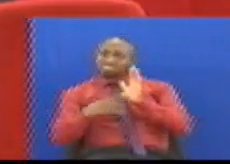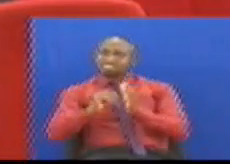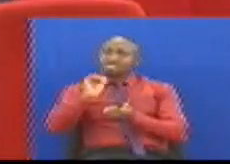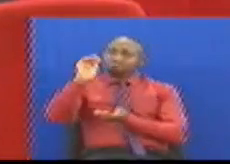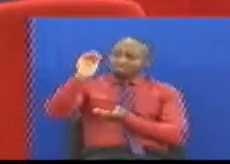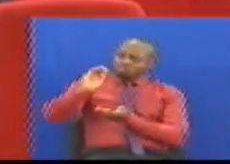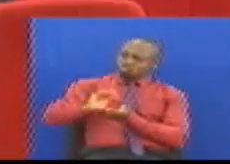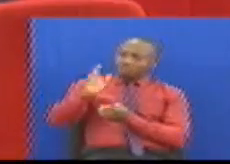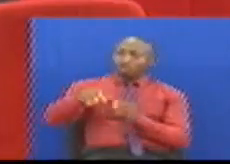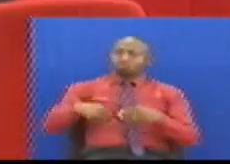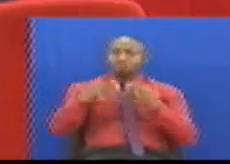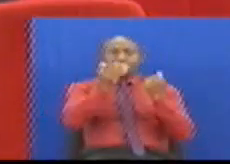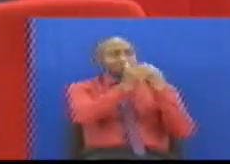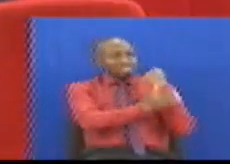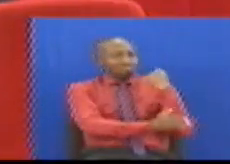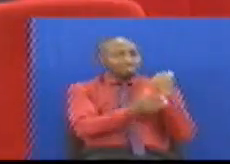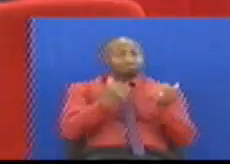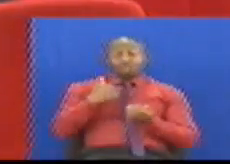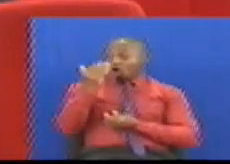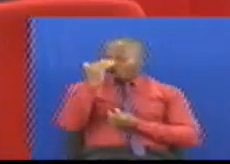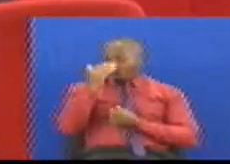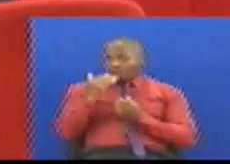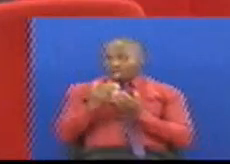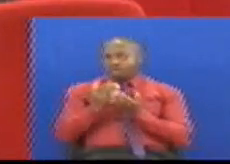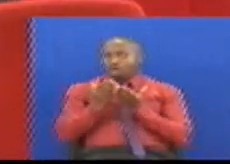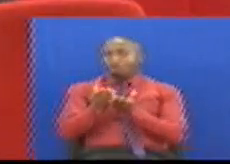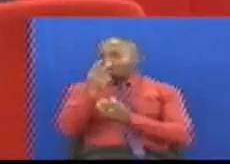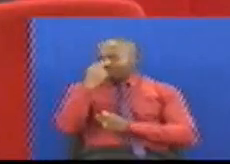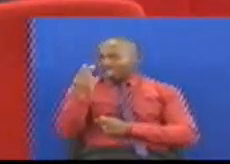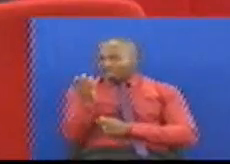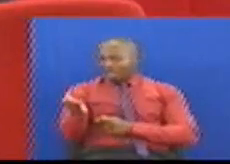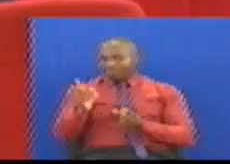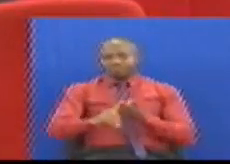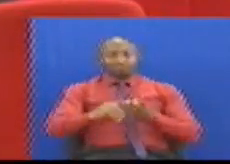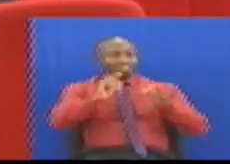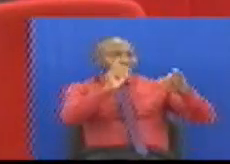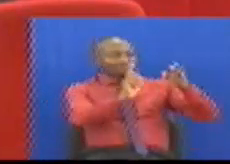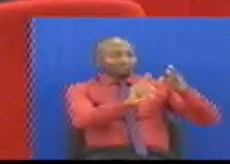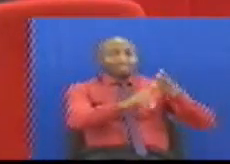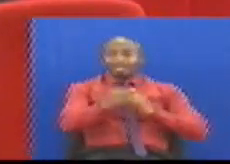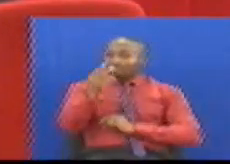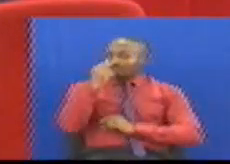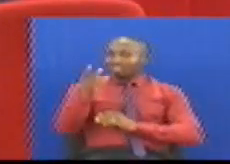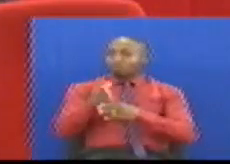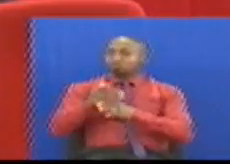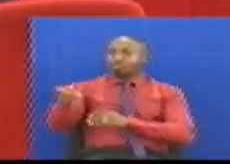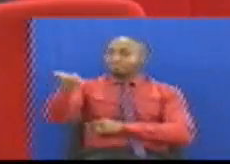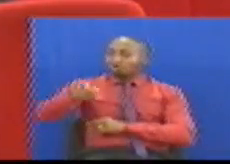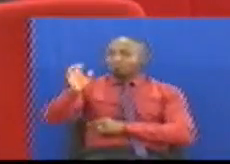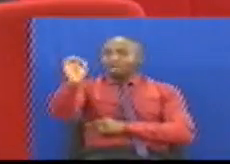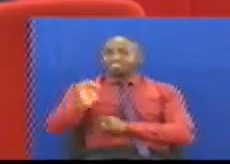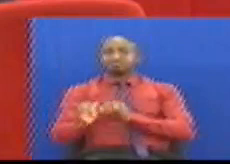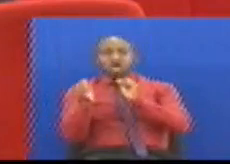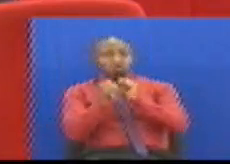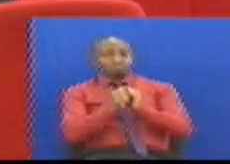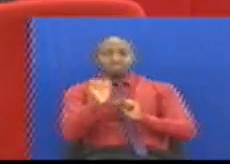ambao tumewapa msamaha. Ninaomba hili ulitizame Mheshimiwa Waziri. Lakini la pili, naomba ulitizame hili la mikopo ya 10%,